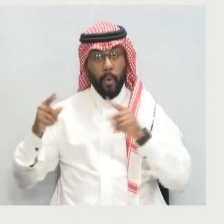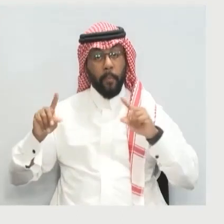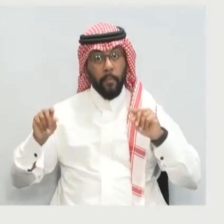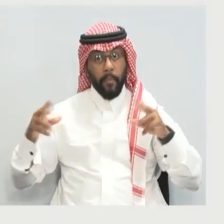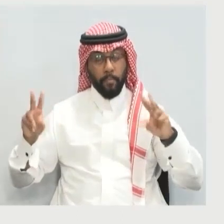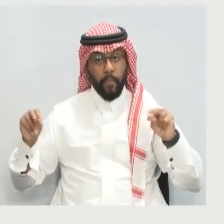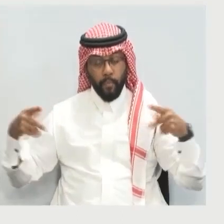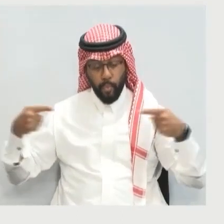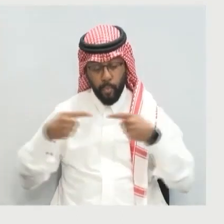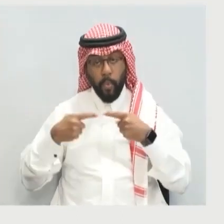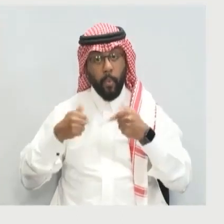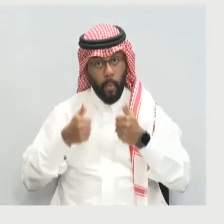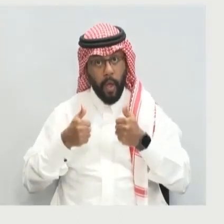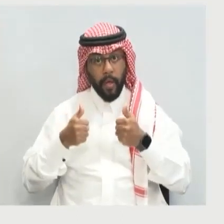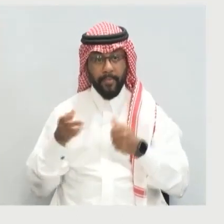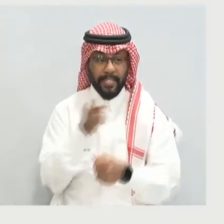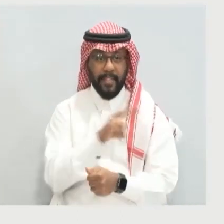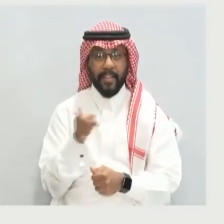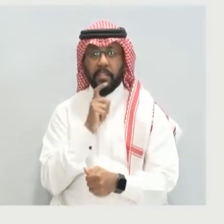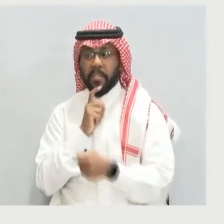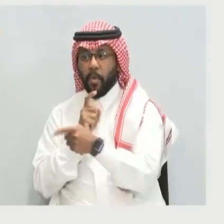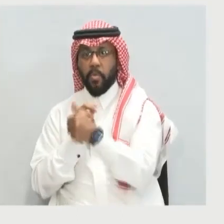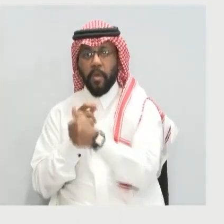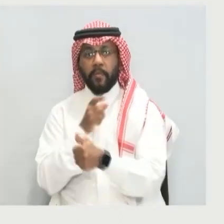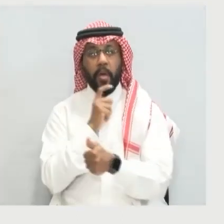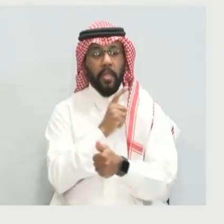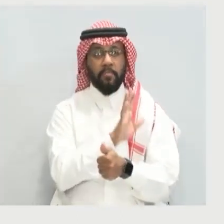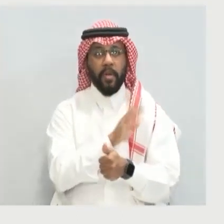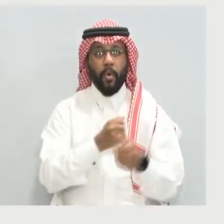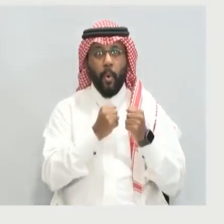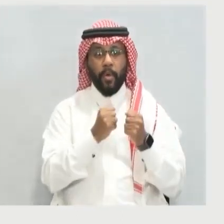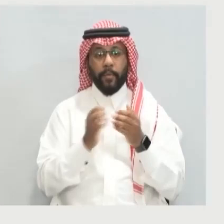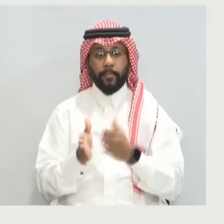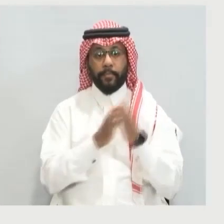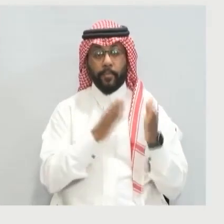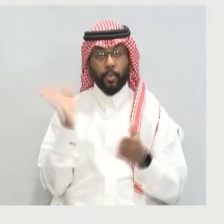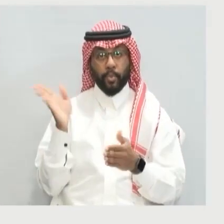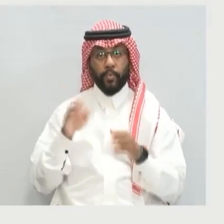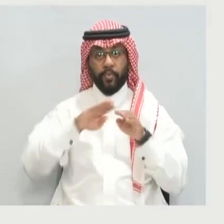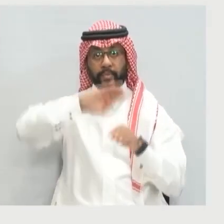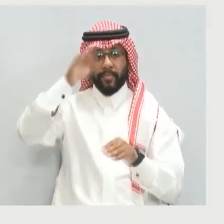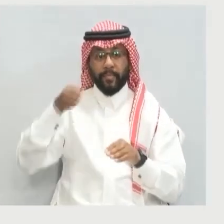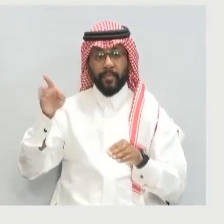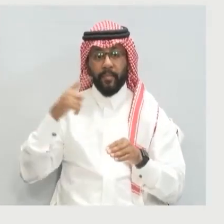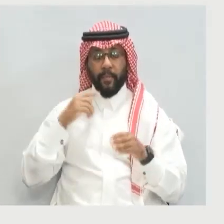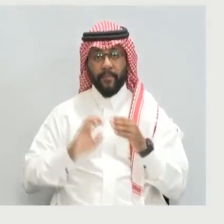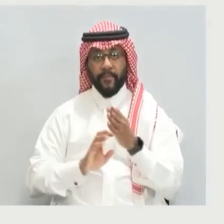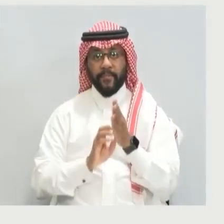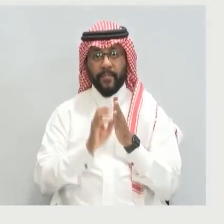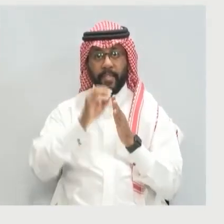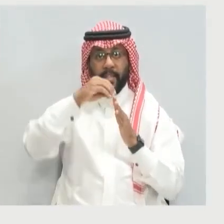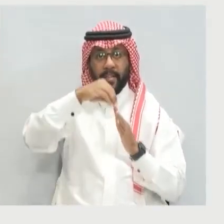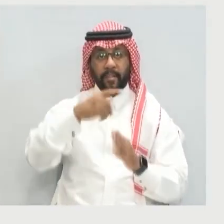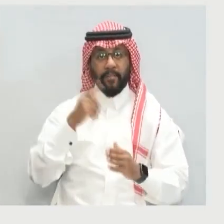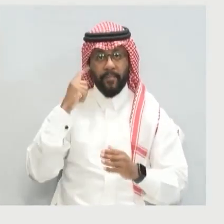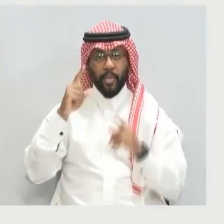سي ودي اتجاههم صحيح وهذا هو المعقد المنشط لاحظ